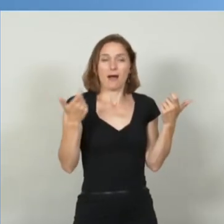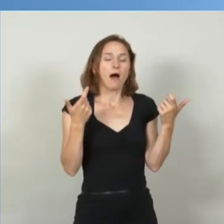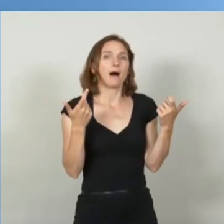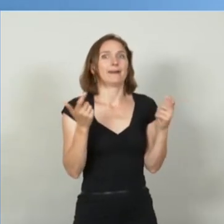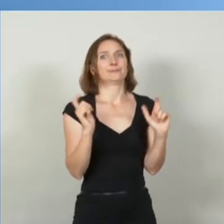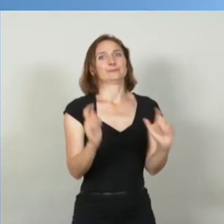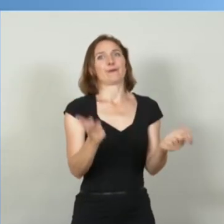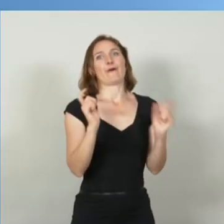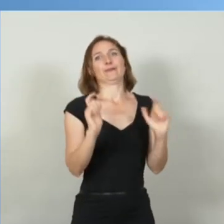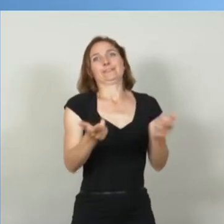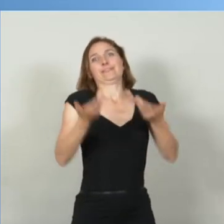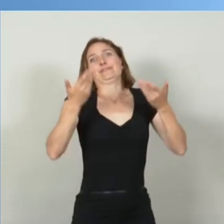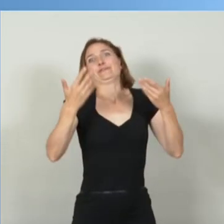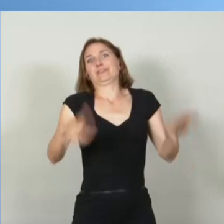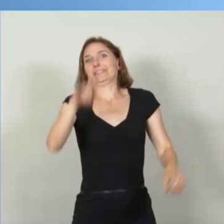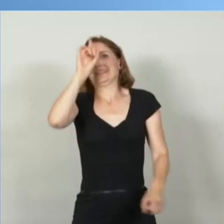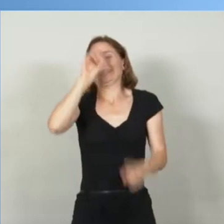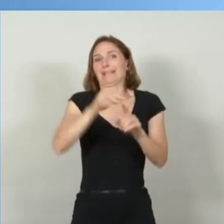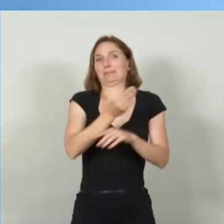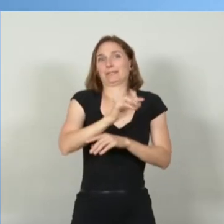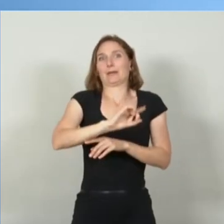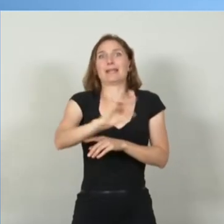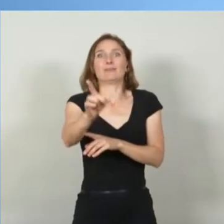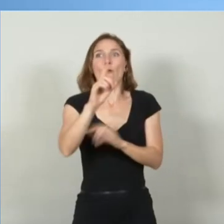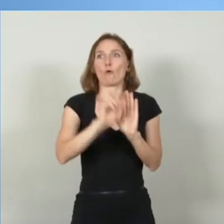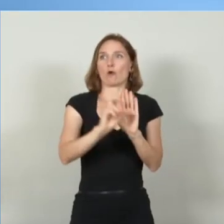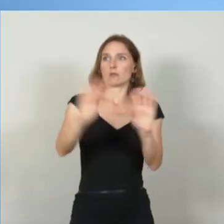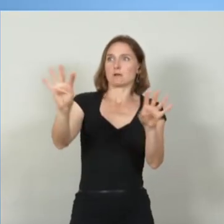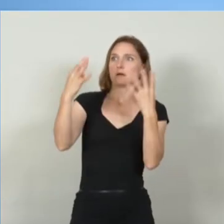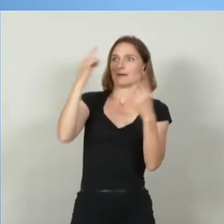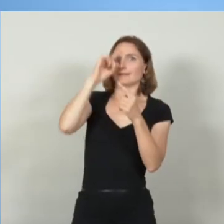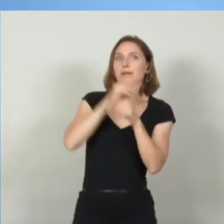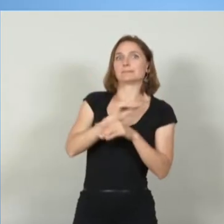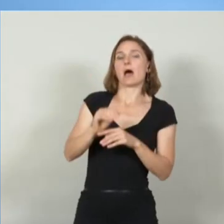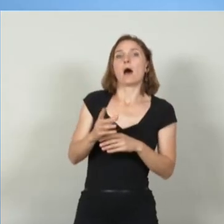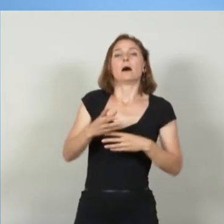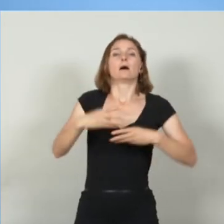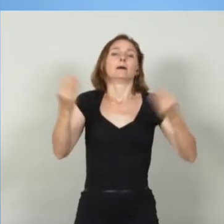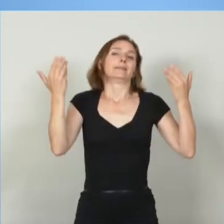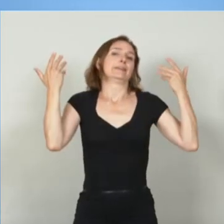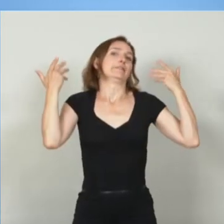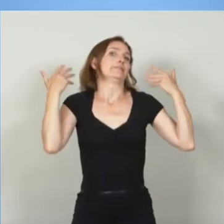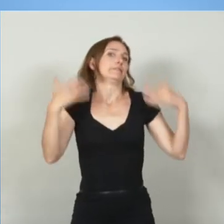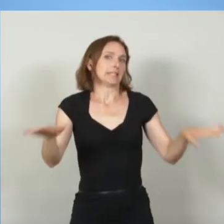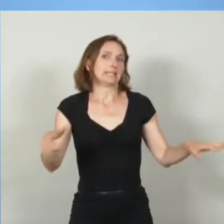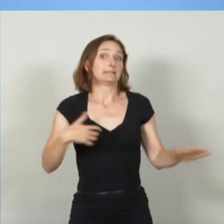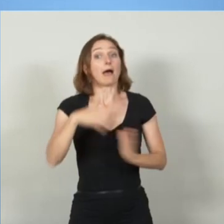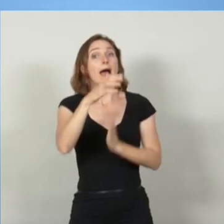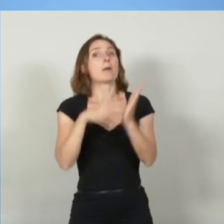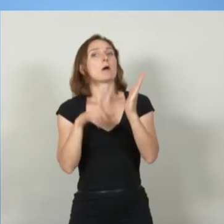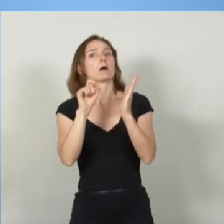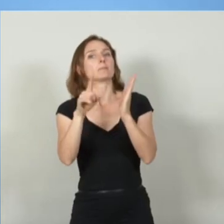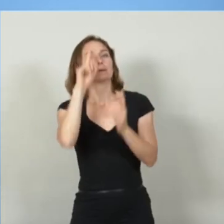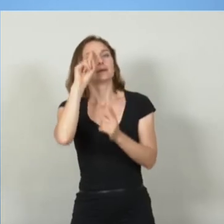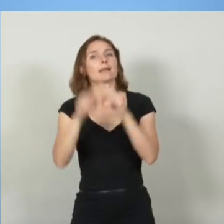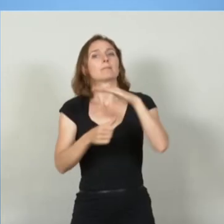on ne parle plus de Grenoble pour les questions d'insécurité j'ai donc appris ça aussi dans votre rapport Grenoble capitale verte européenne c'est formidable